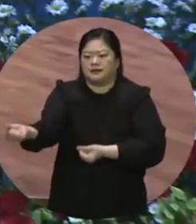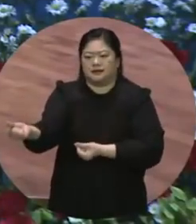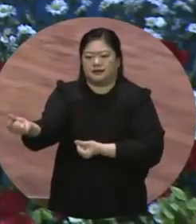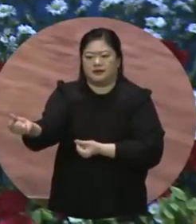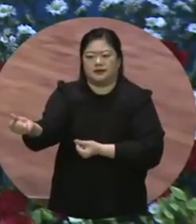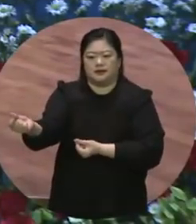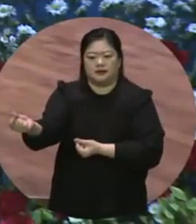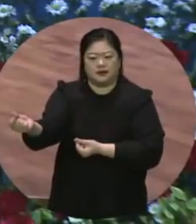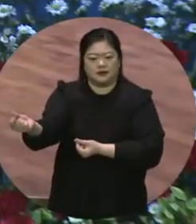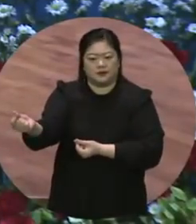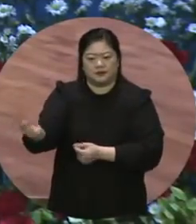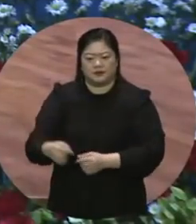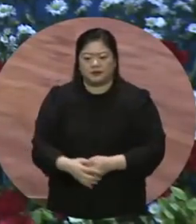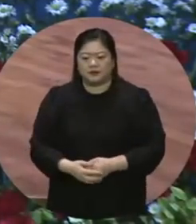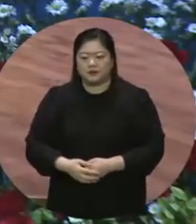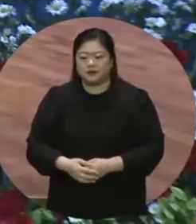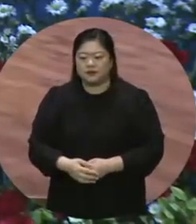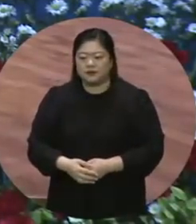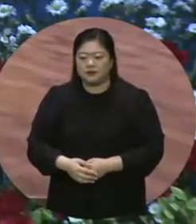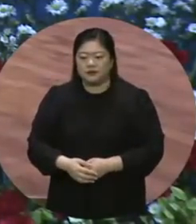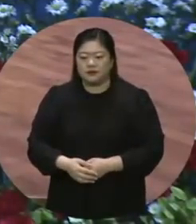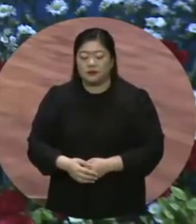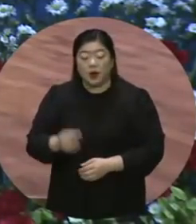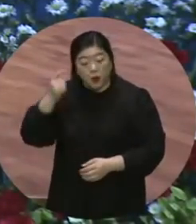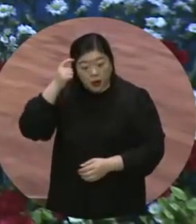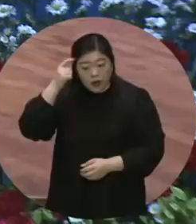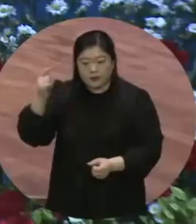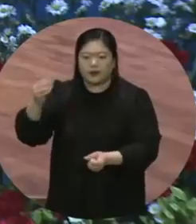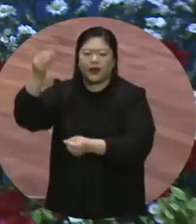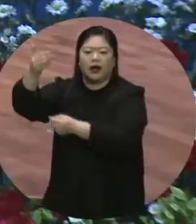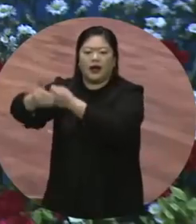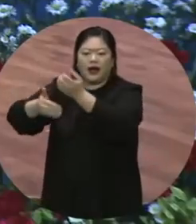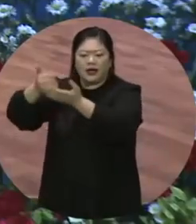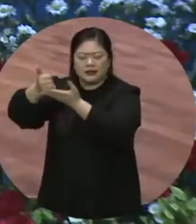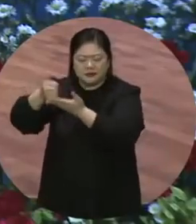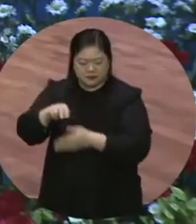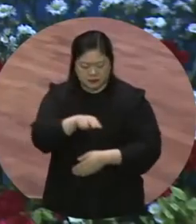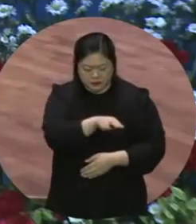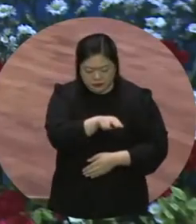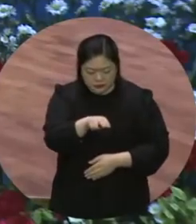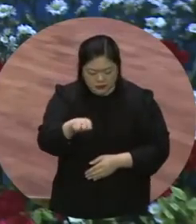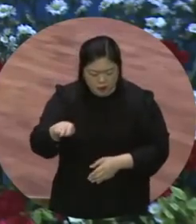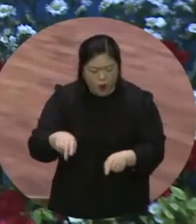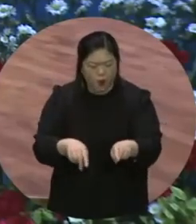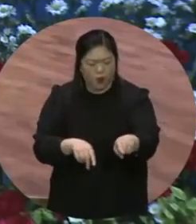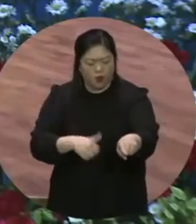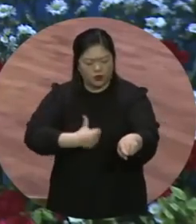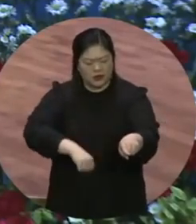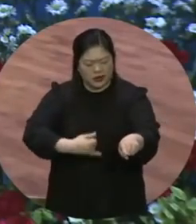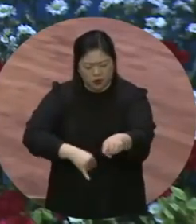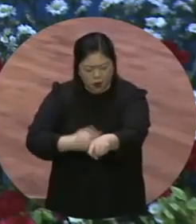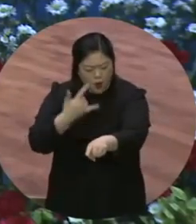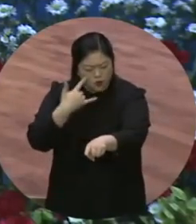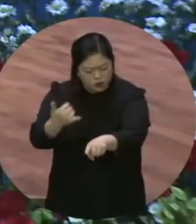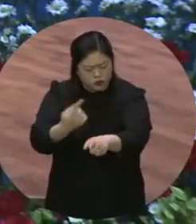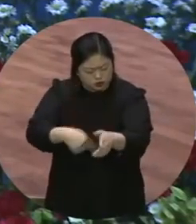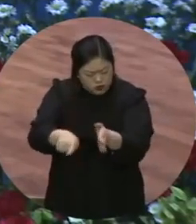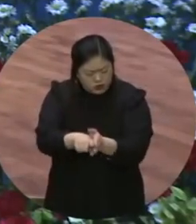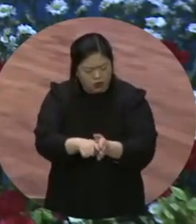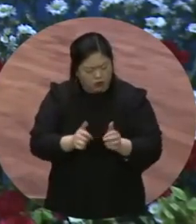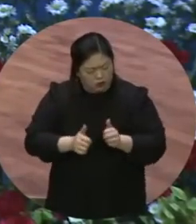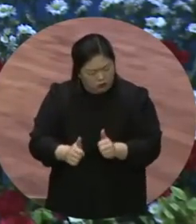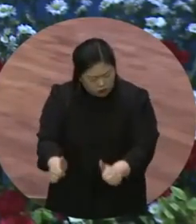다해서. 뭐 그럼 하나님이 보고 계시잖아요. 아, 부모 구원을 위해서 저렇게 헌신하고 희생하구나. 그럼